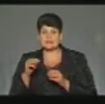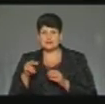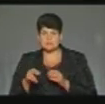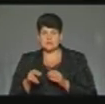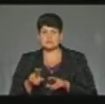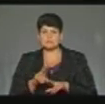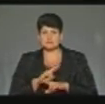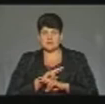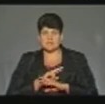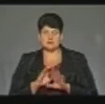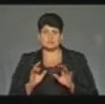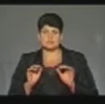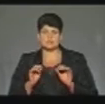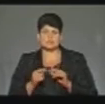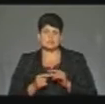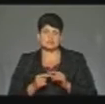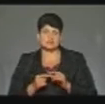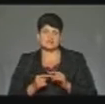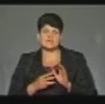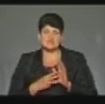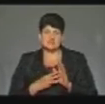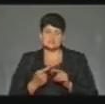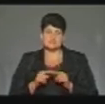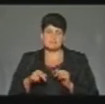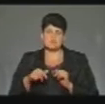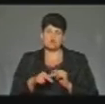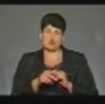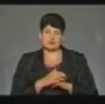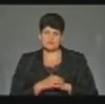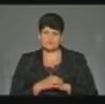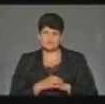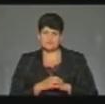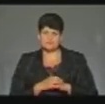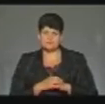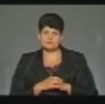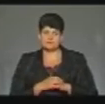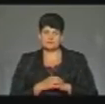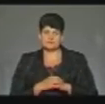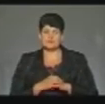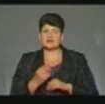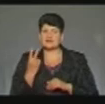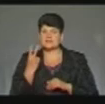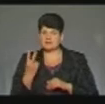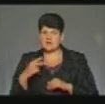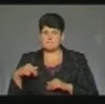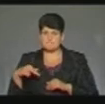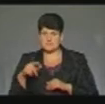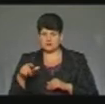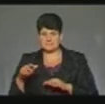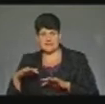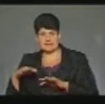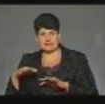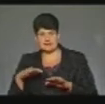летальними наслідками. Зокрема, з них 8 – це пішоходи. Два пішохода – це наїзд